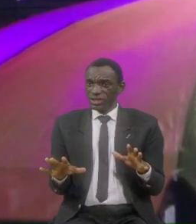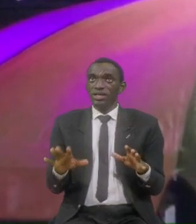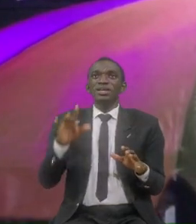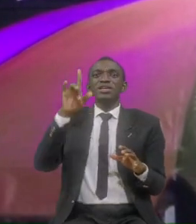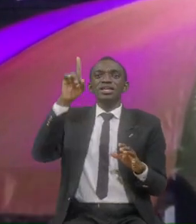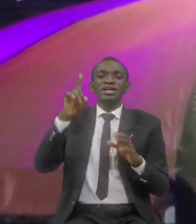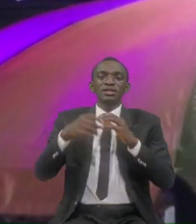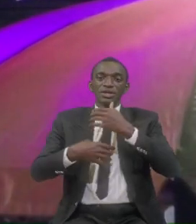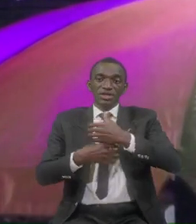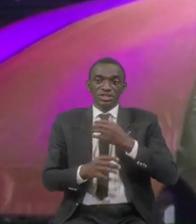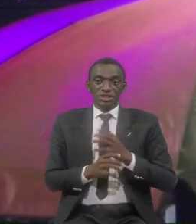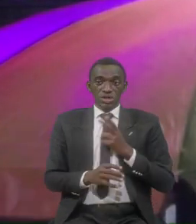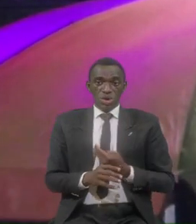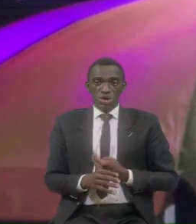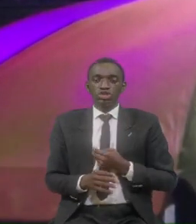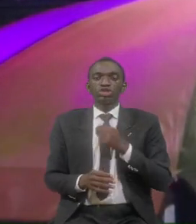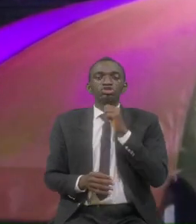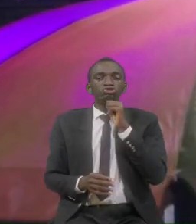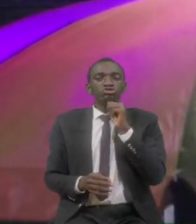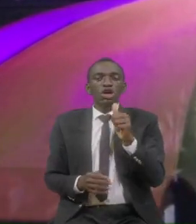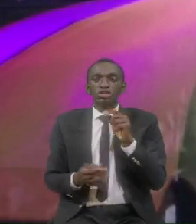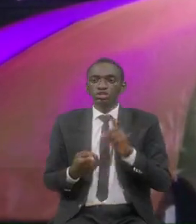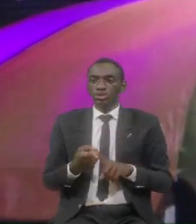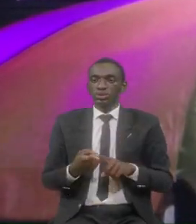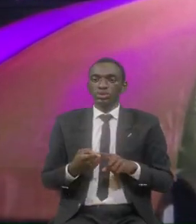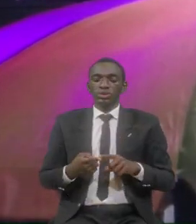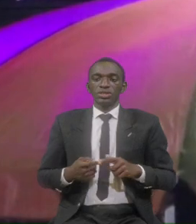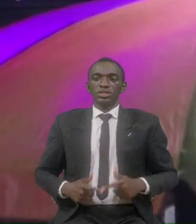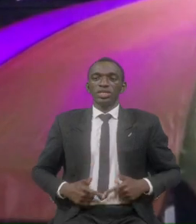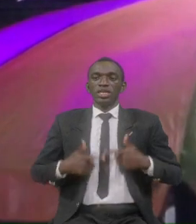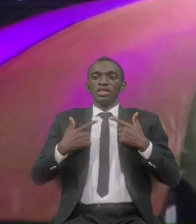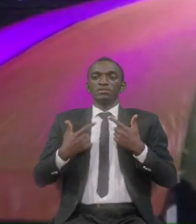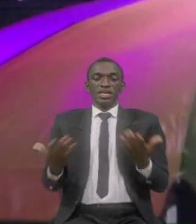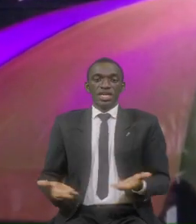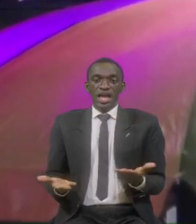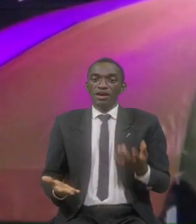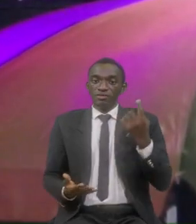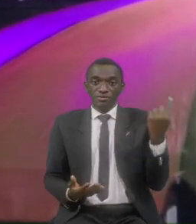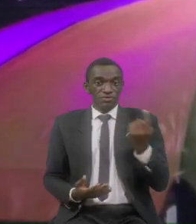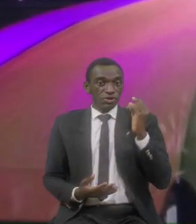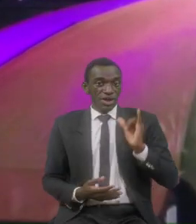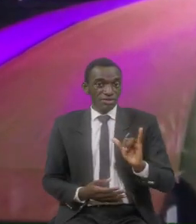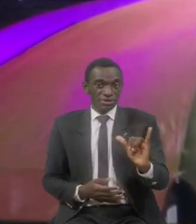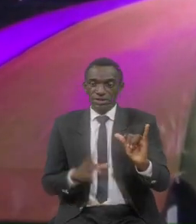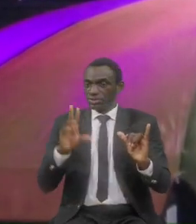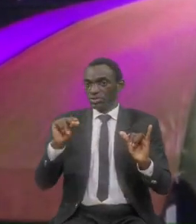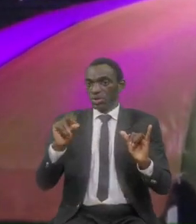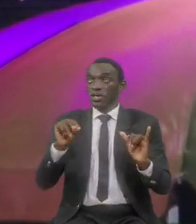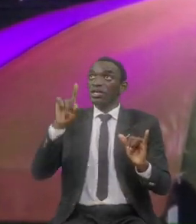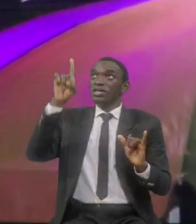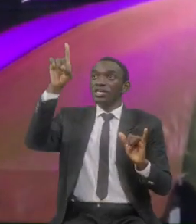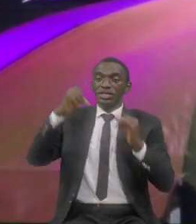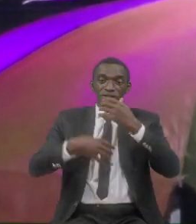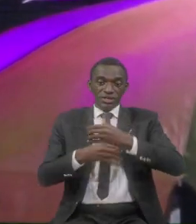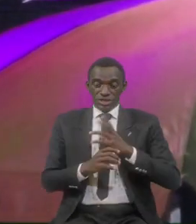to live on the earth forever. Wala ta niya gihimo para magpuyo sa kalibutan hangtod sa He created us also come to heaven. Gihimo ta